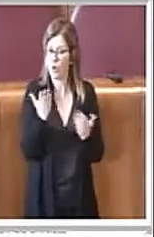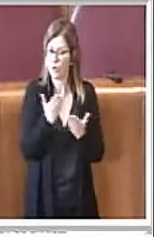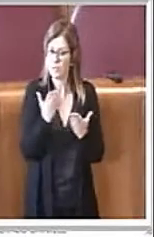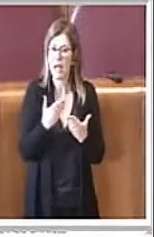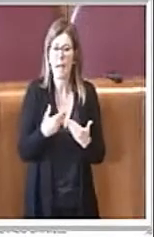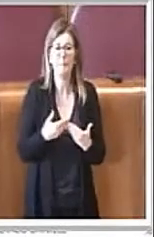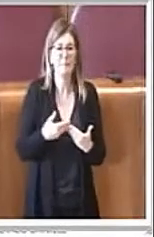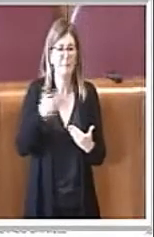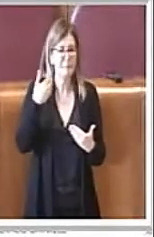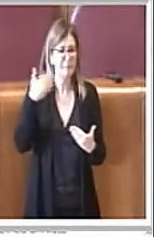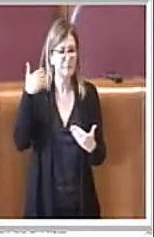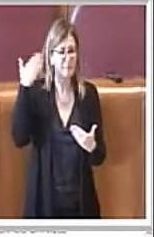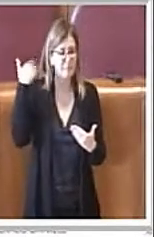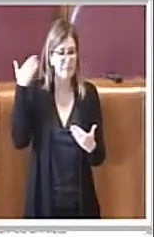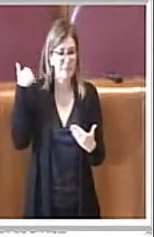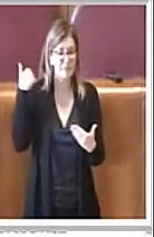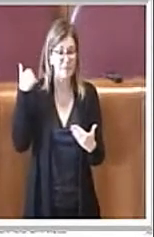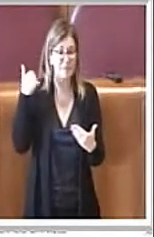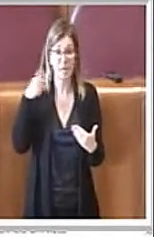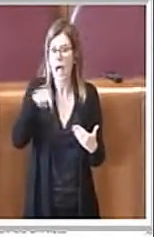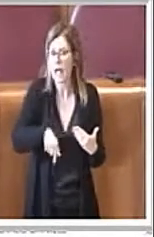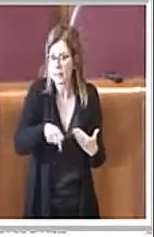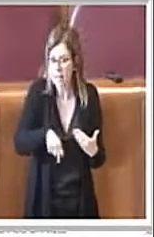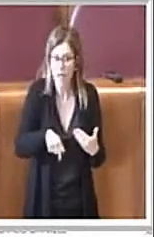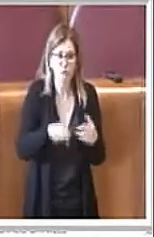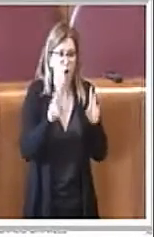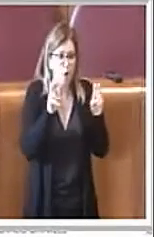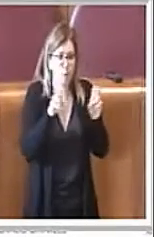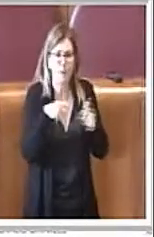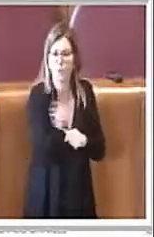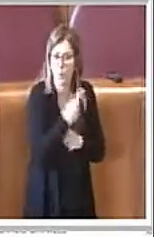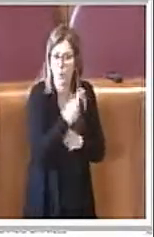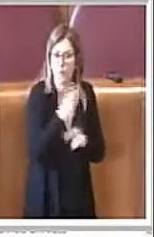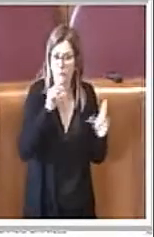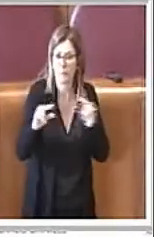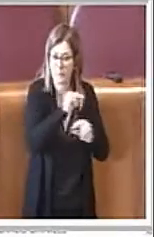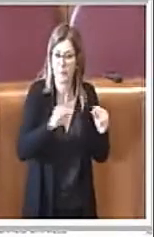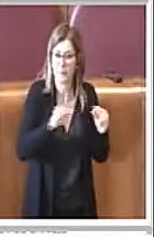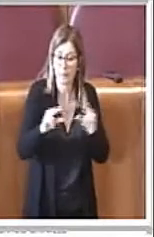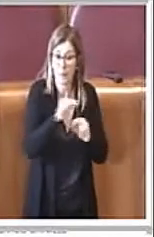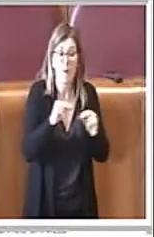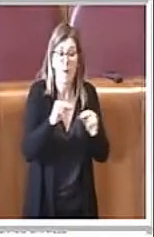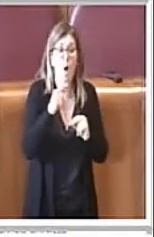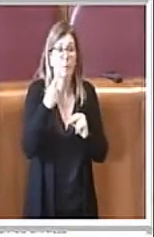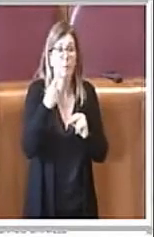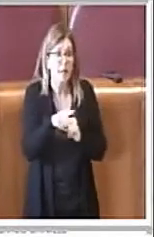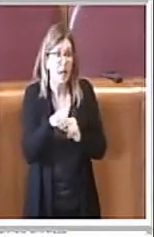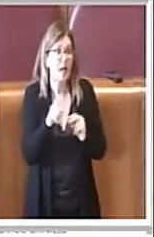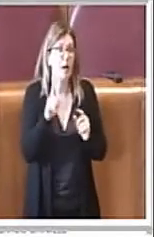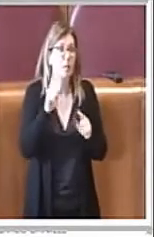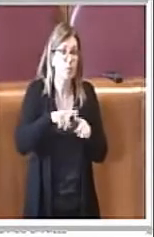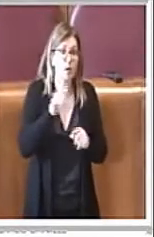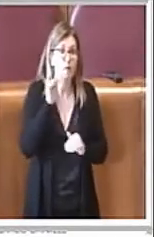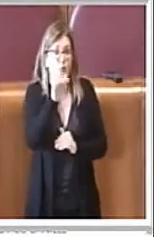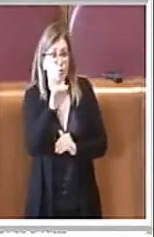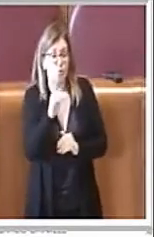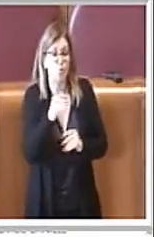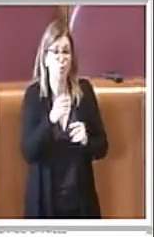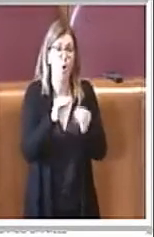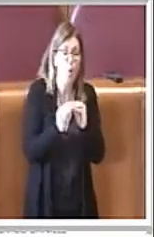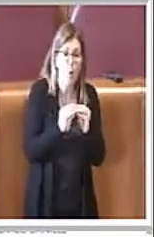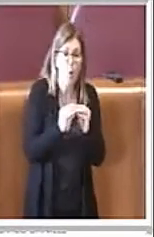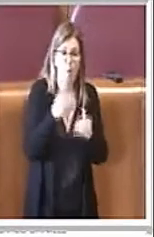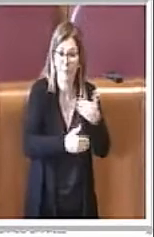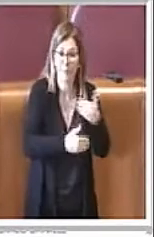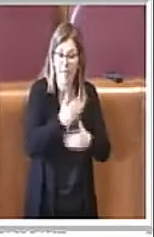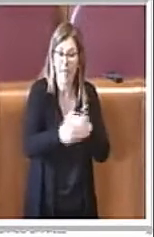magari sono temi sulla bocca di tutti, o visioni di come effettivamente saranno le città del futuro, in realtà questa delibera